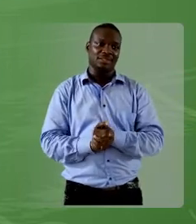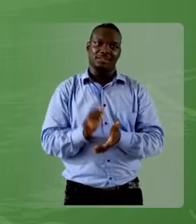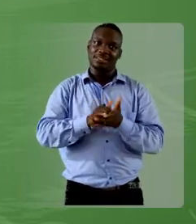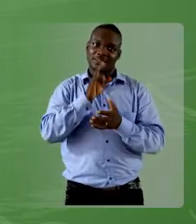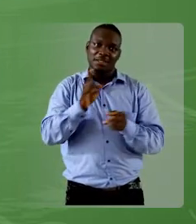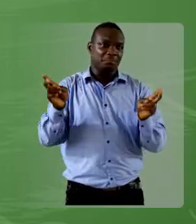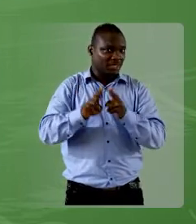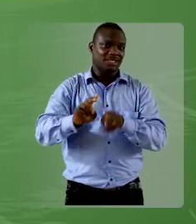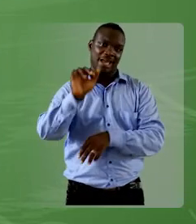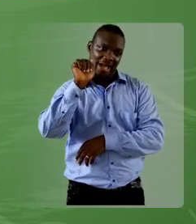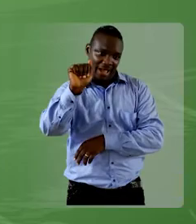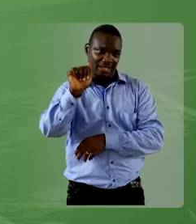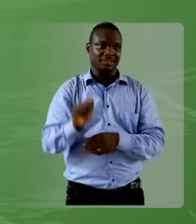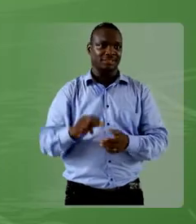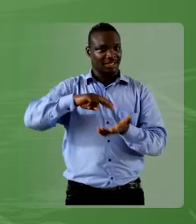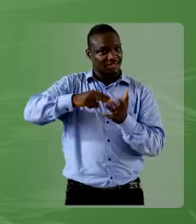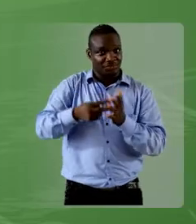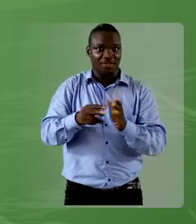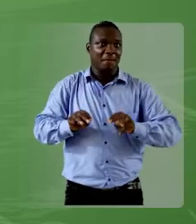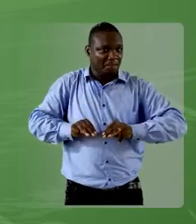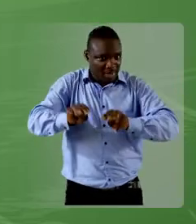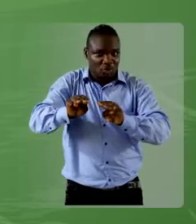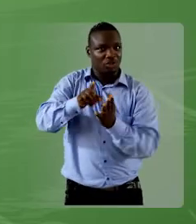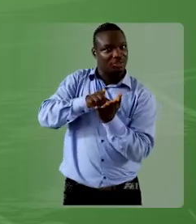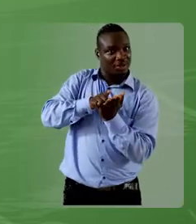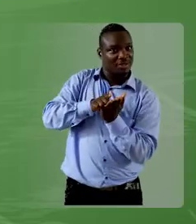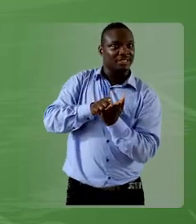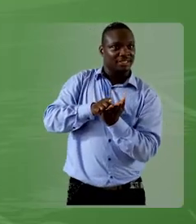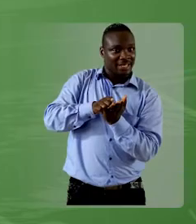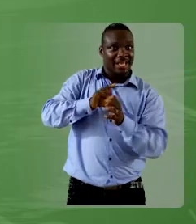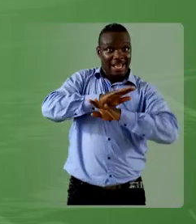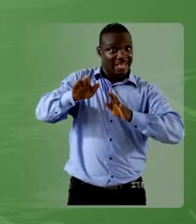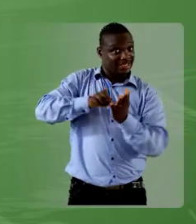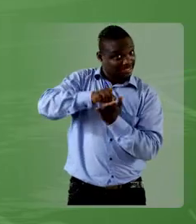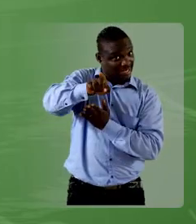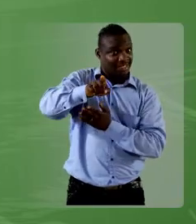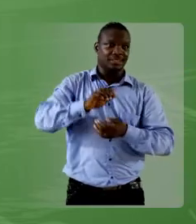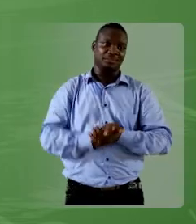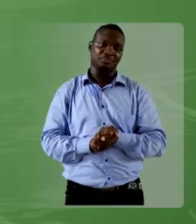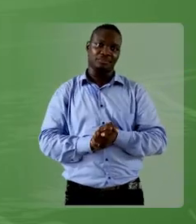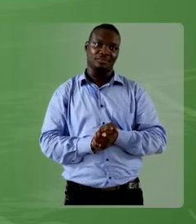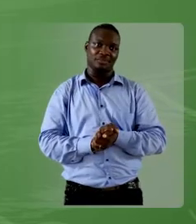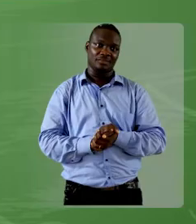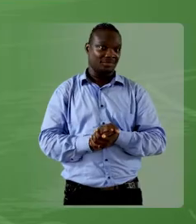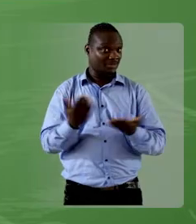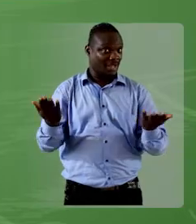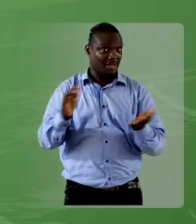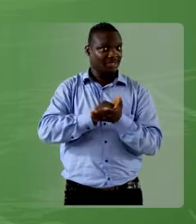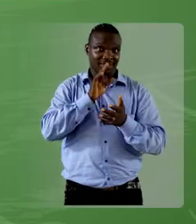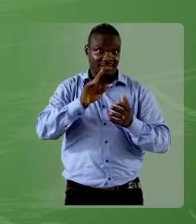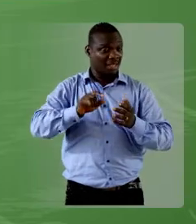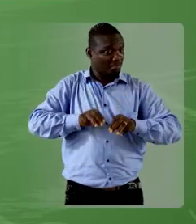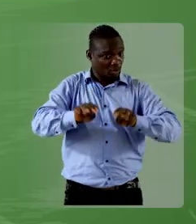a, c'est-à-dire à la méthode directe. Donc la méthode radiométrique est une méthode indirecte.